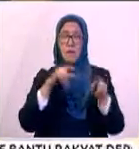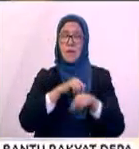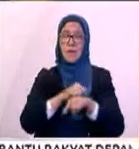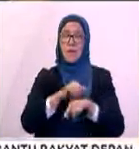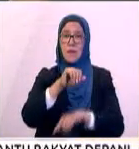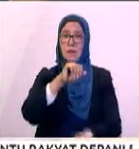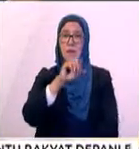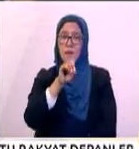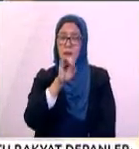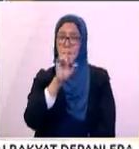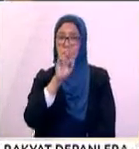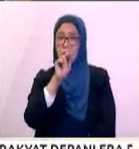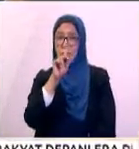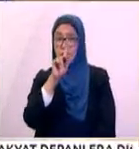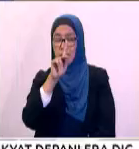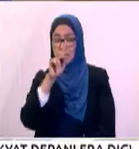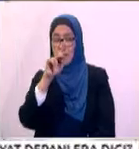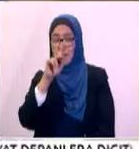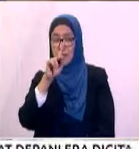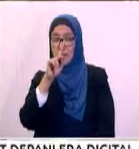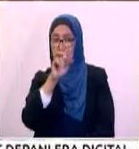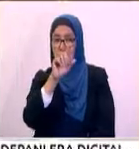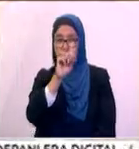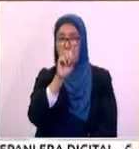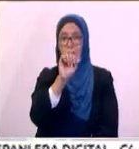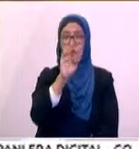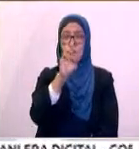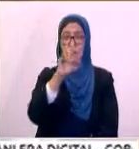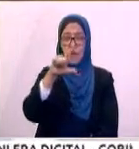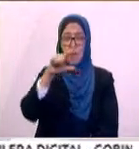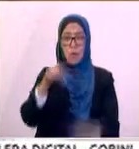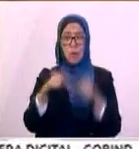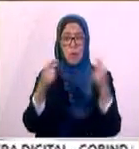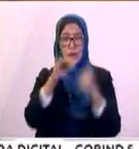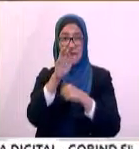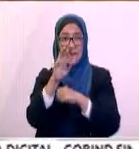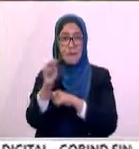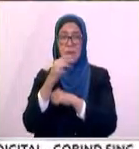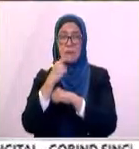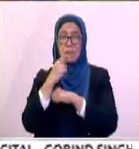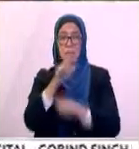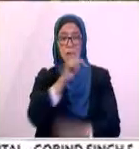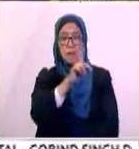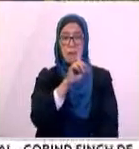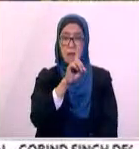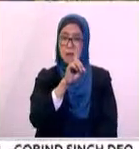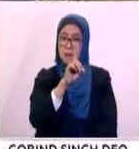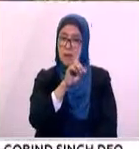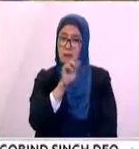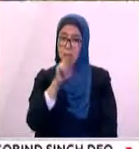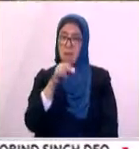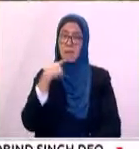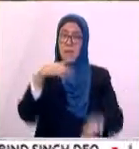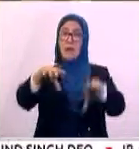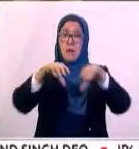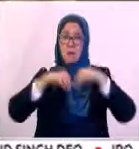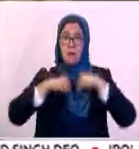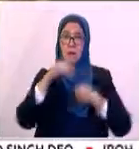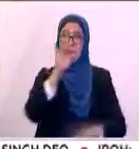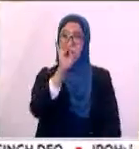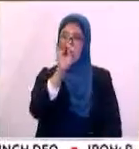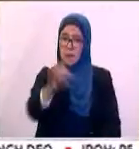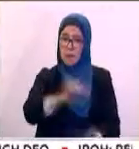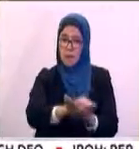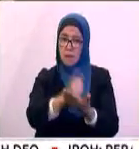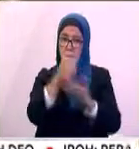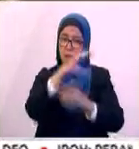Baru, Selangor. Dalam kes baru, PDRM menerima lebih 480 laporan polis terhadap pemilik akaun Wendy Long